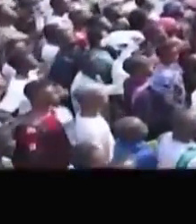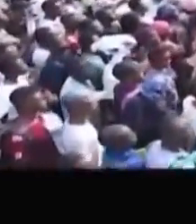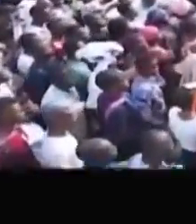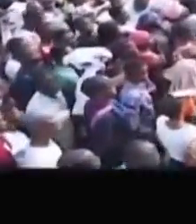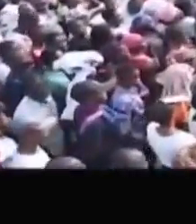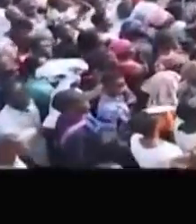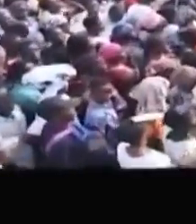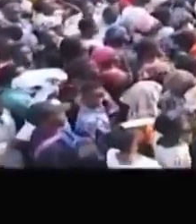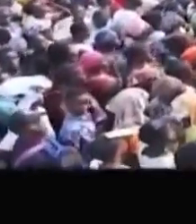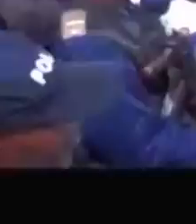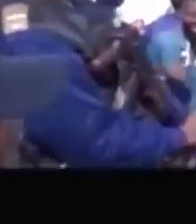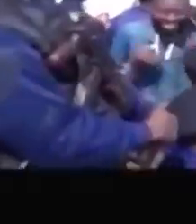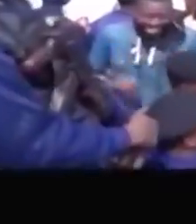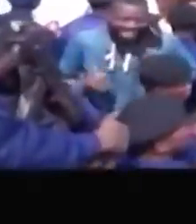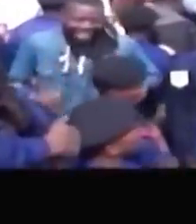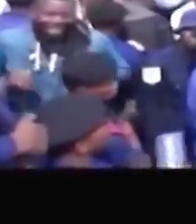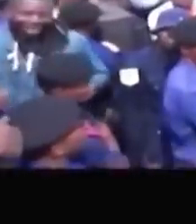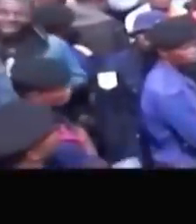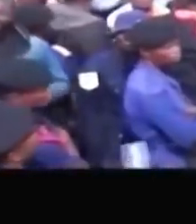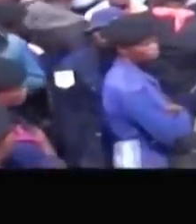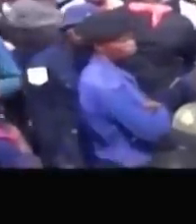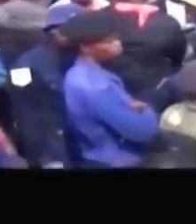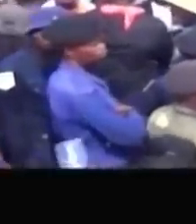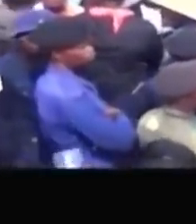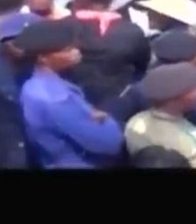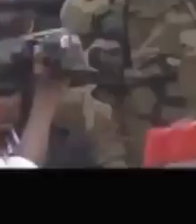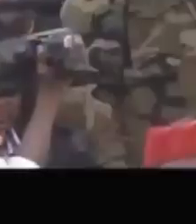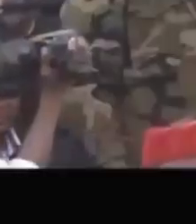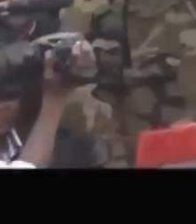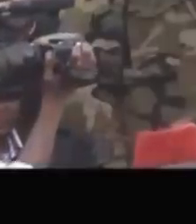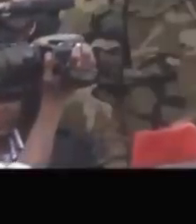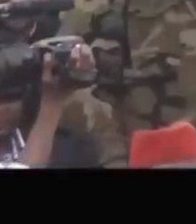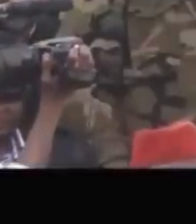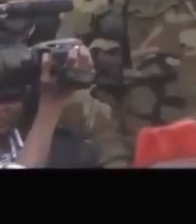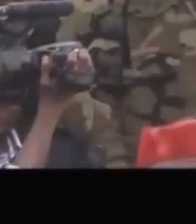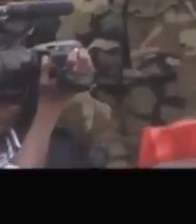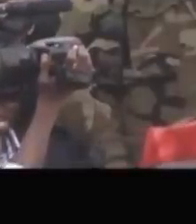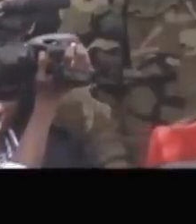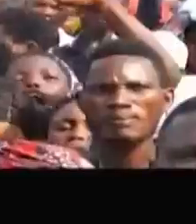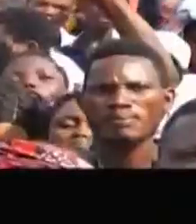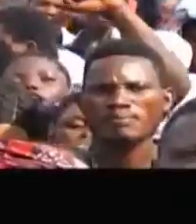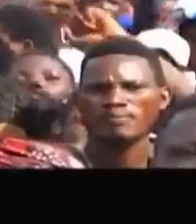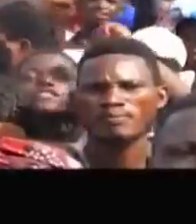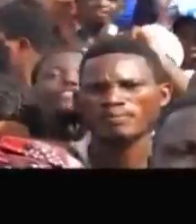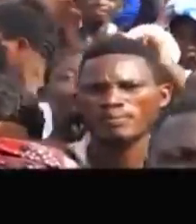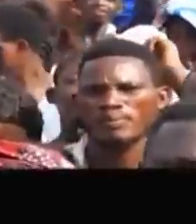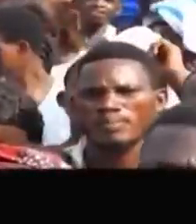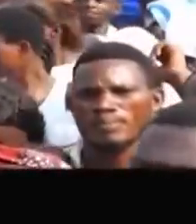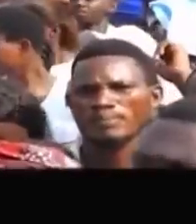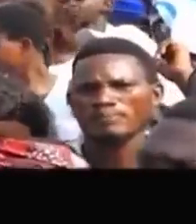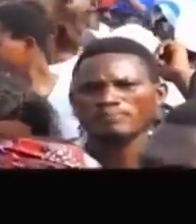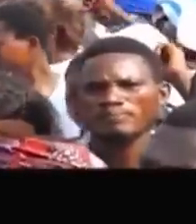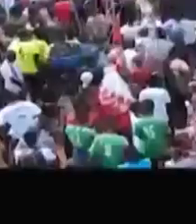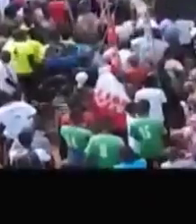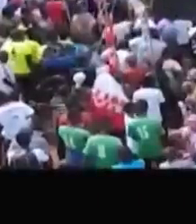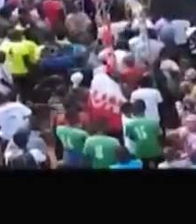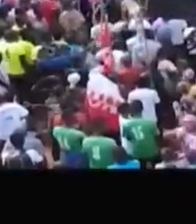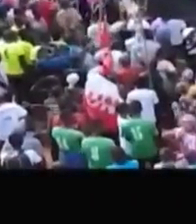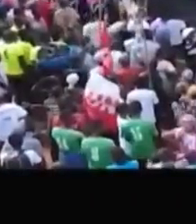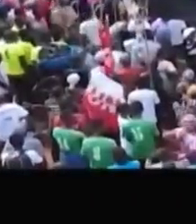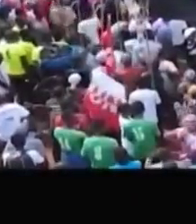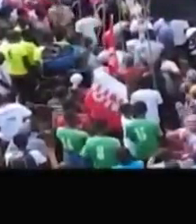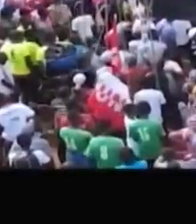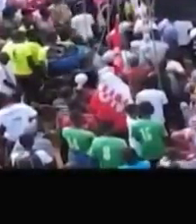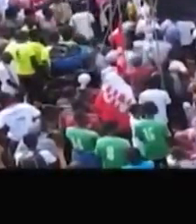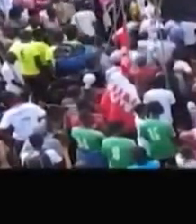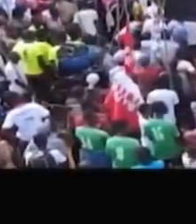de dénoncer leurs auteurs. Le VPM a martelé sur la détermination du gouvernement congolais, celle de doter la CENI de tous les moyens